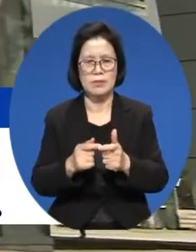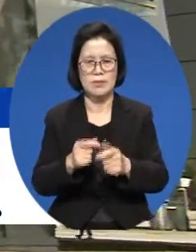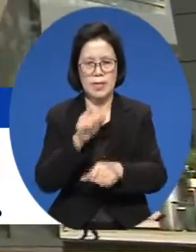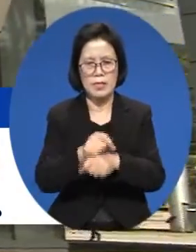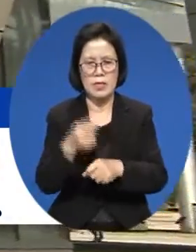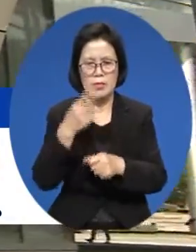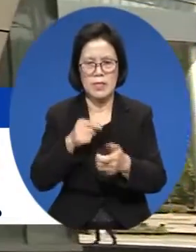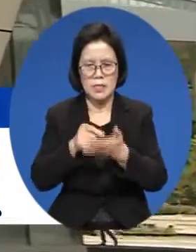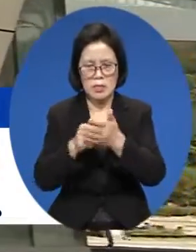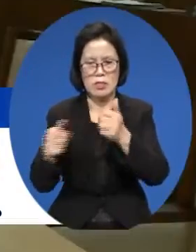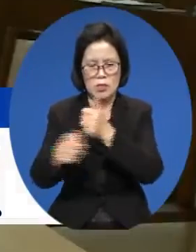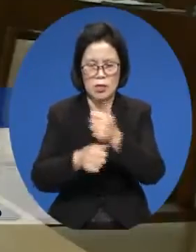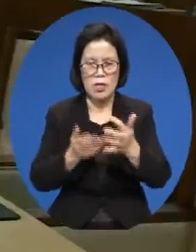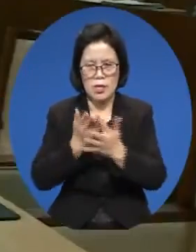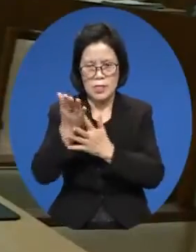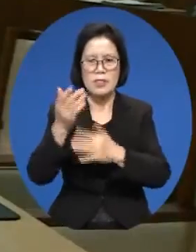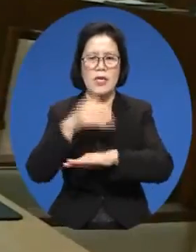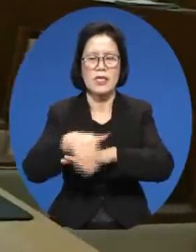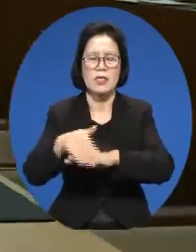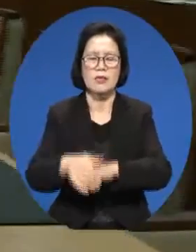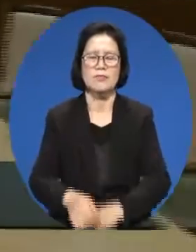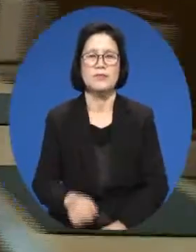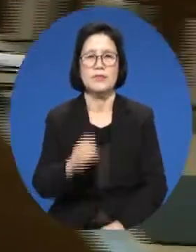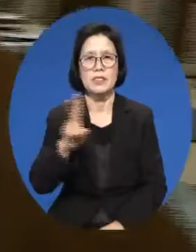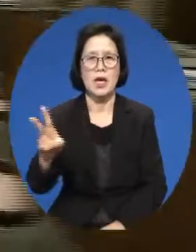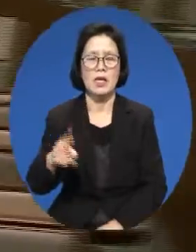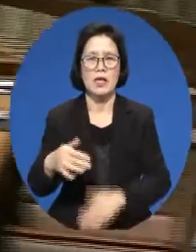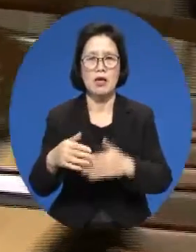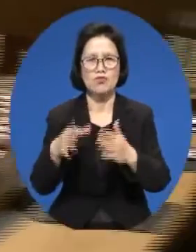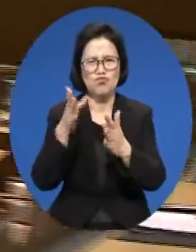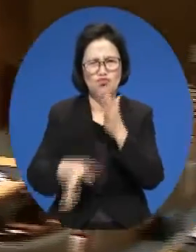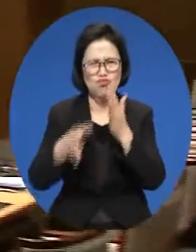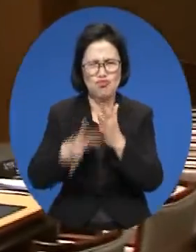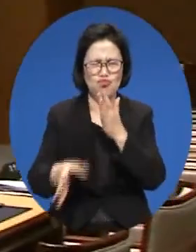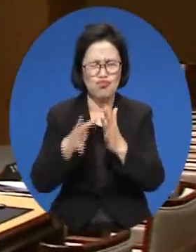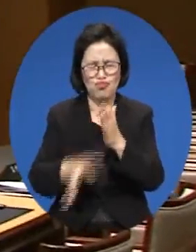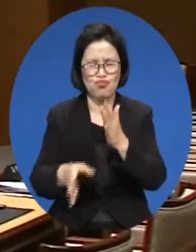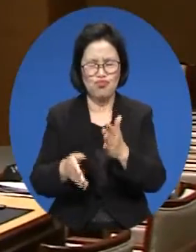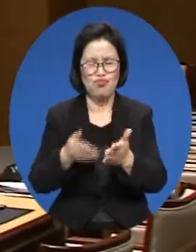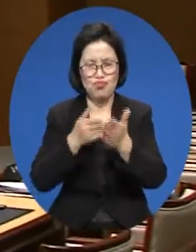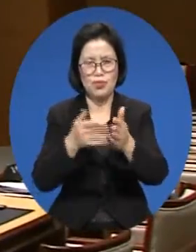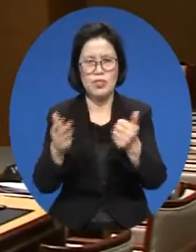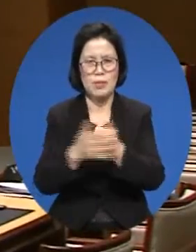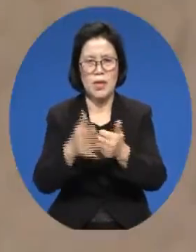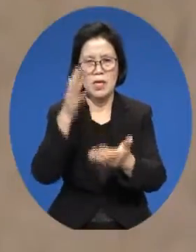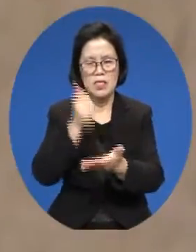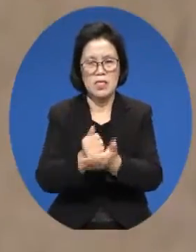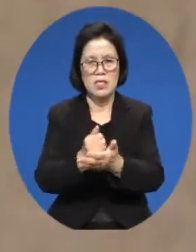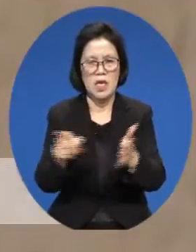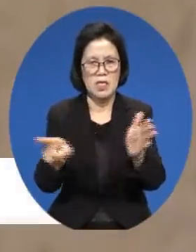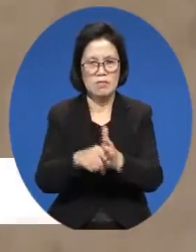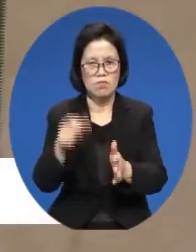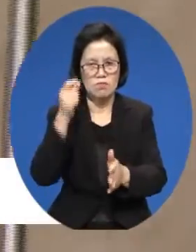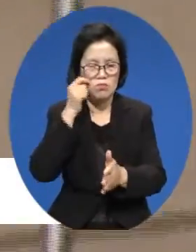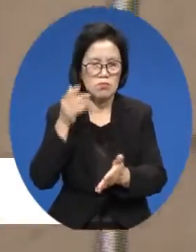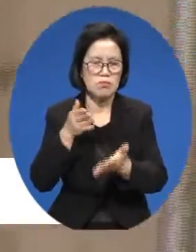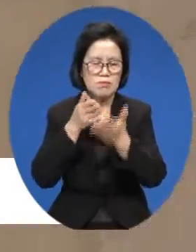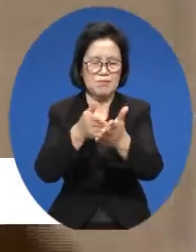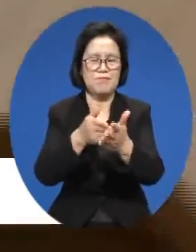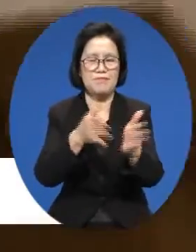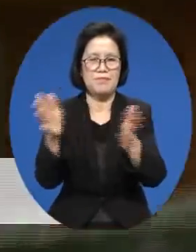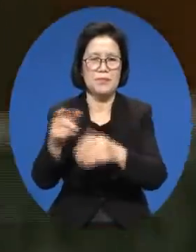특이 안건을 관철시킬 예정입니다 야당은 보내 입행 에 빌미를 제공했다는 이유로 의장 불신이 마늘 제출하는 한편